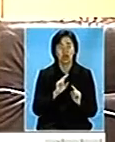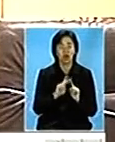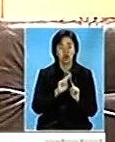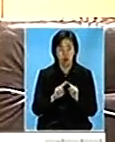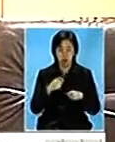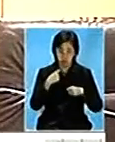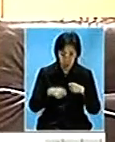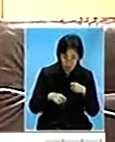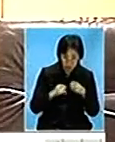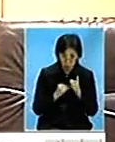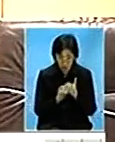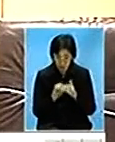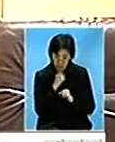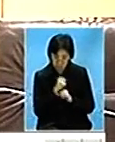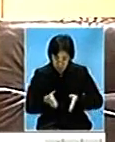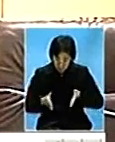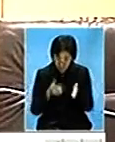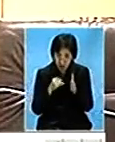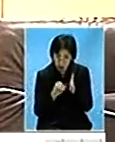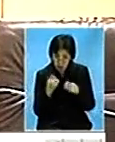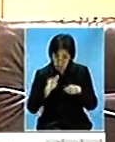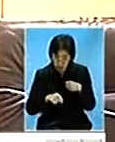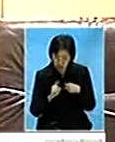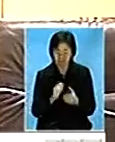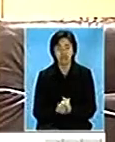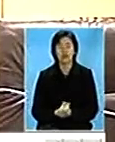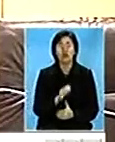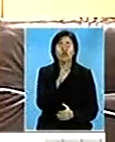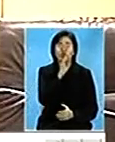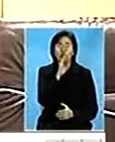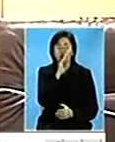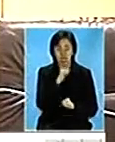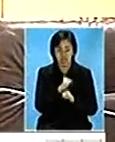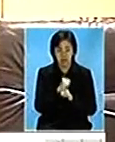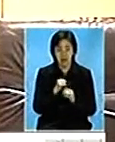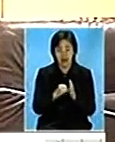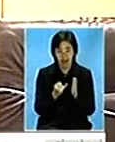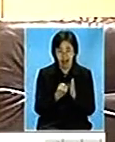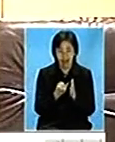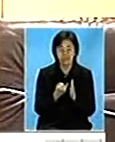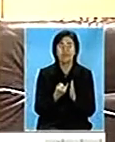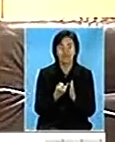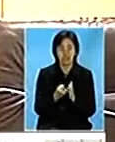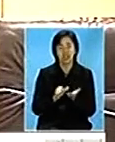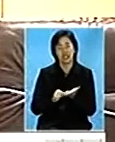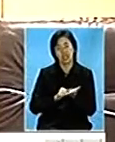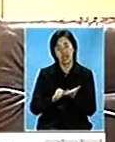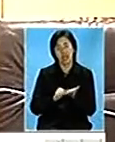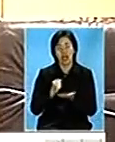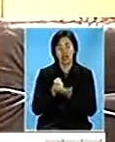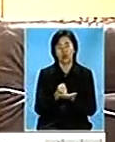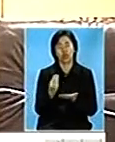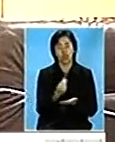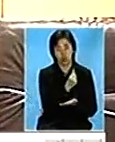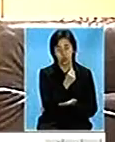ากง่ายในการก่อสร้างซึ่งพื้นที่ใดก่อสร้างได้ง่ายก็จะได้รับการแก้ไขปัญห